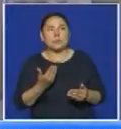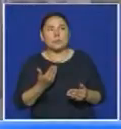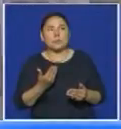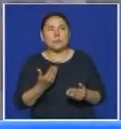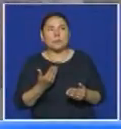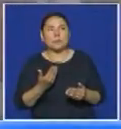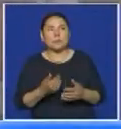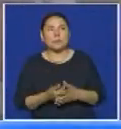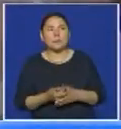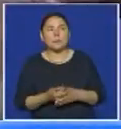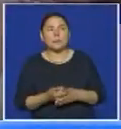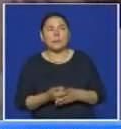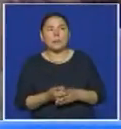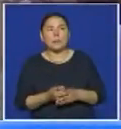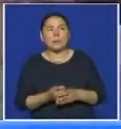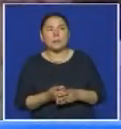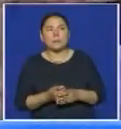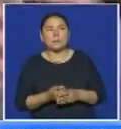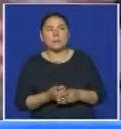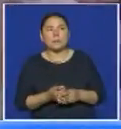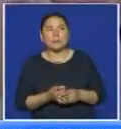мына жақта. Мына лифт пен